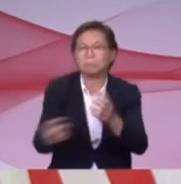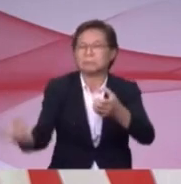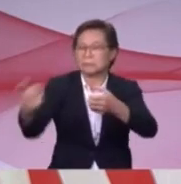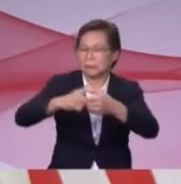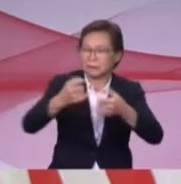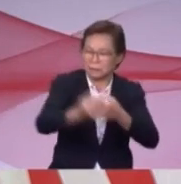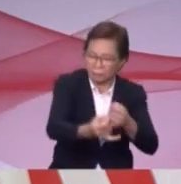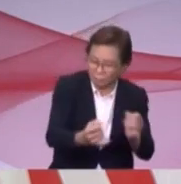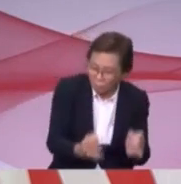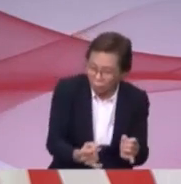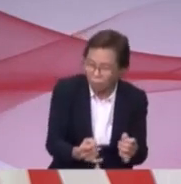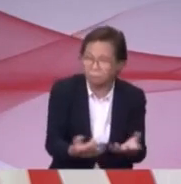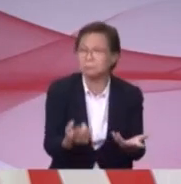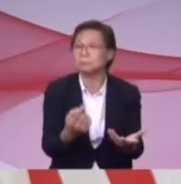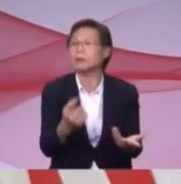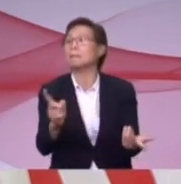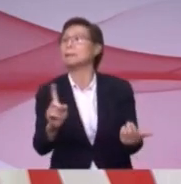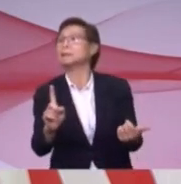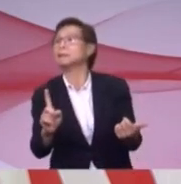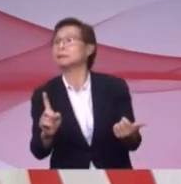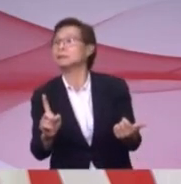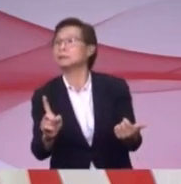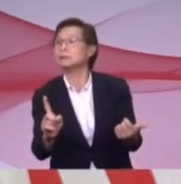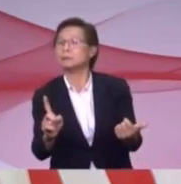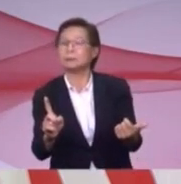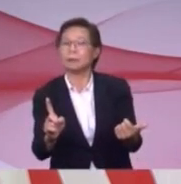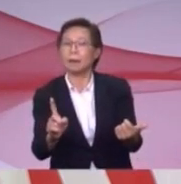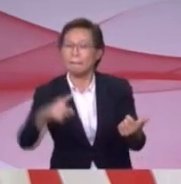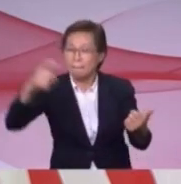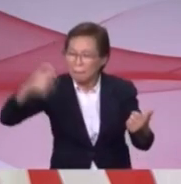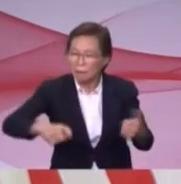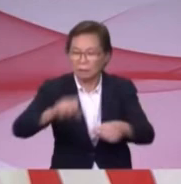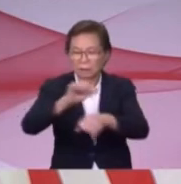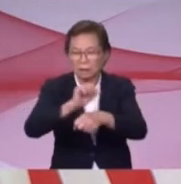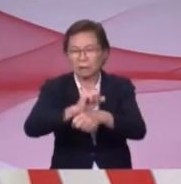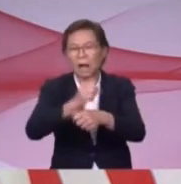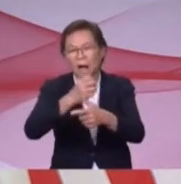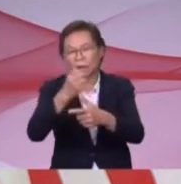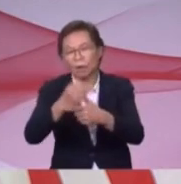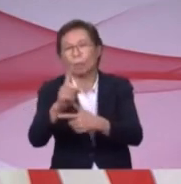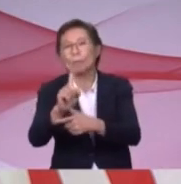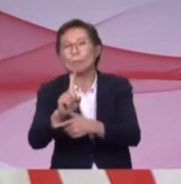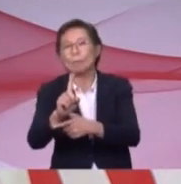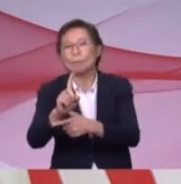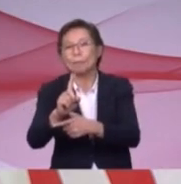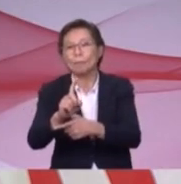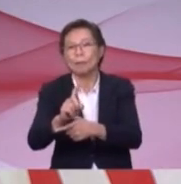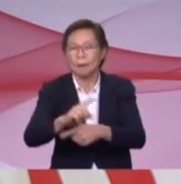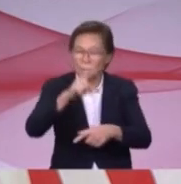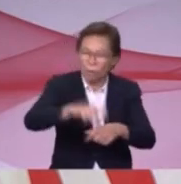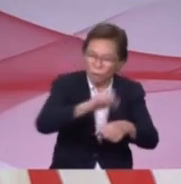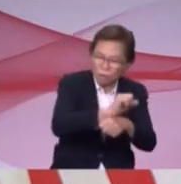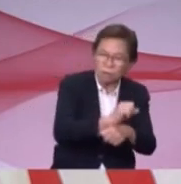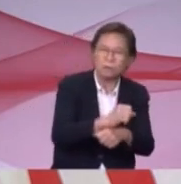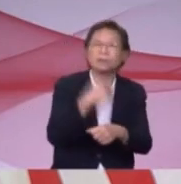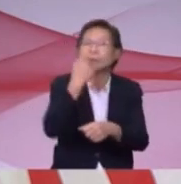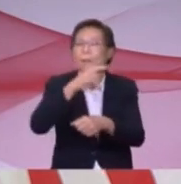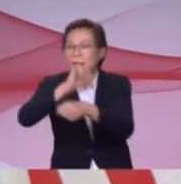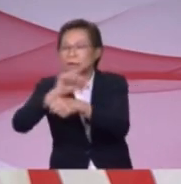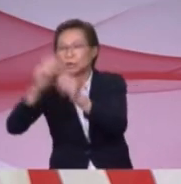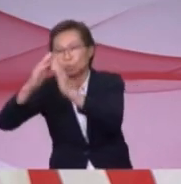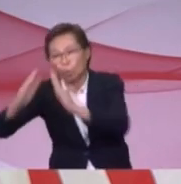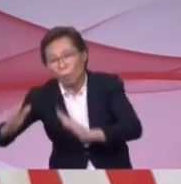jabatan mana yang perlu bekerja ataupun mana yang tinggal di rumah ini